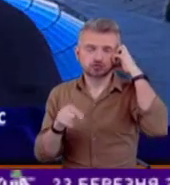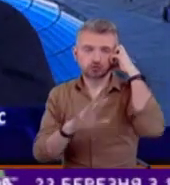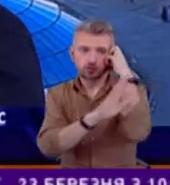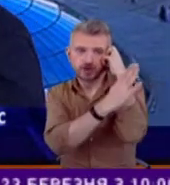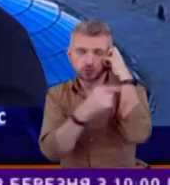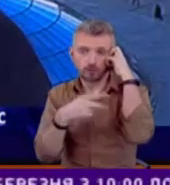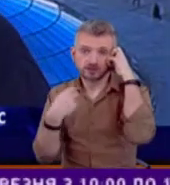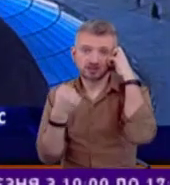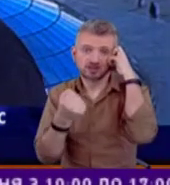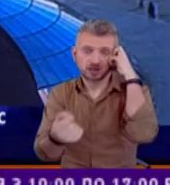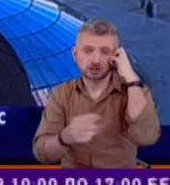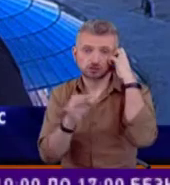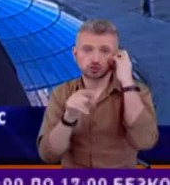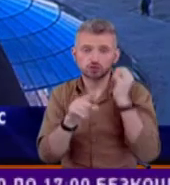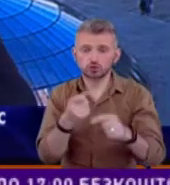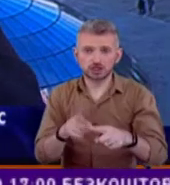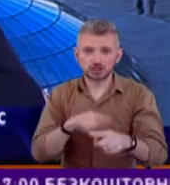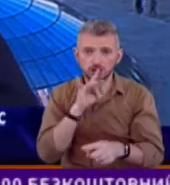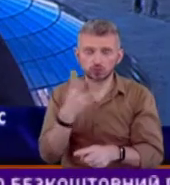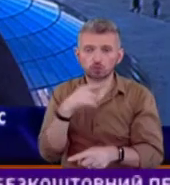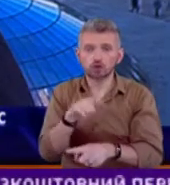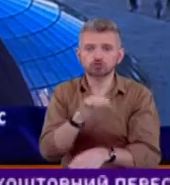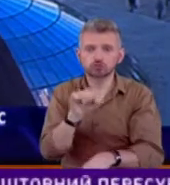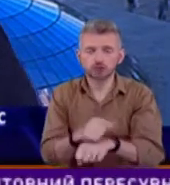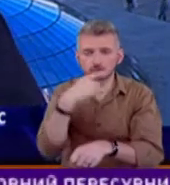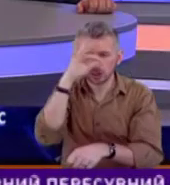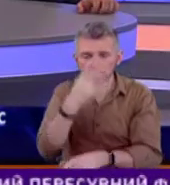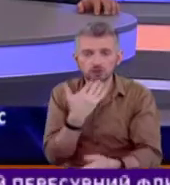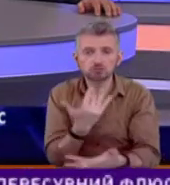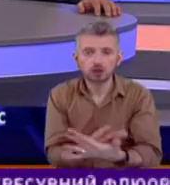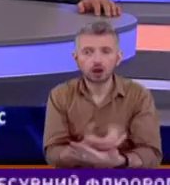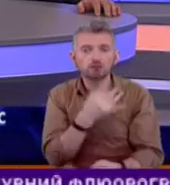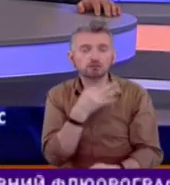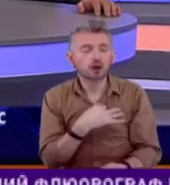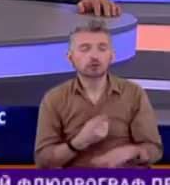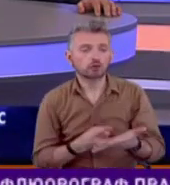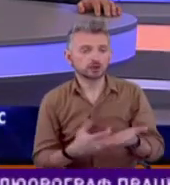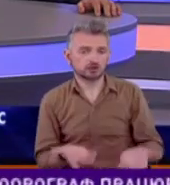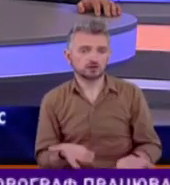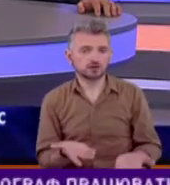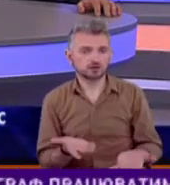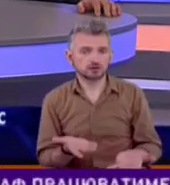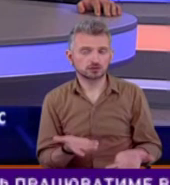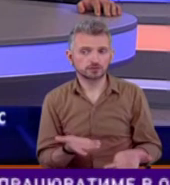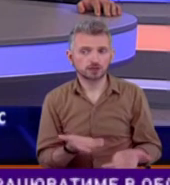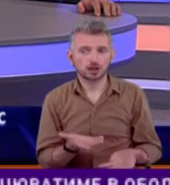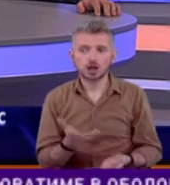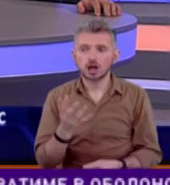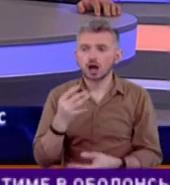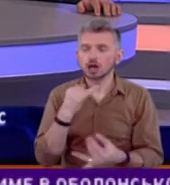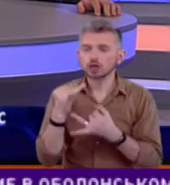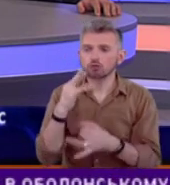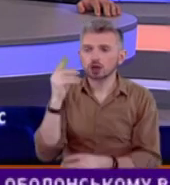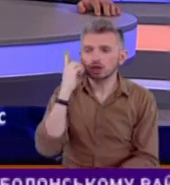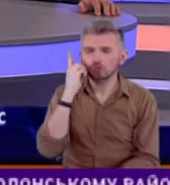він їде, йому нічого за це не буде. Коли його зупинить поліція і спитає, він каже, а де, доведіть мені. Разговор по телефону не является